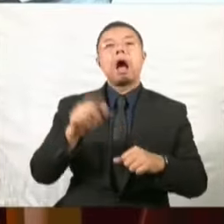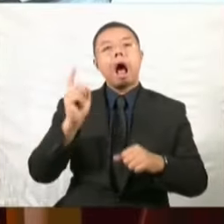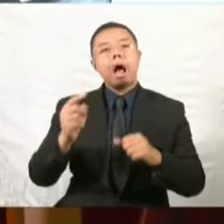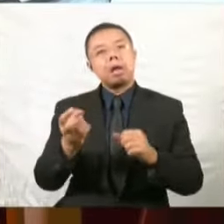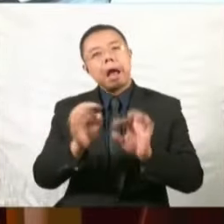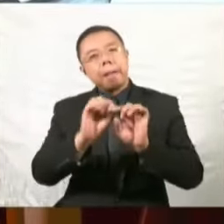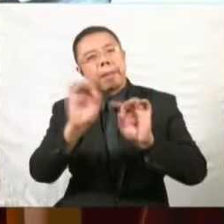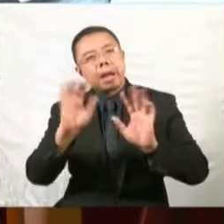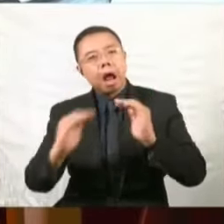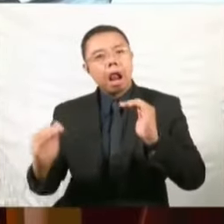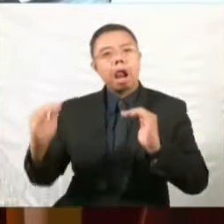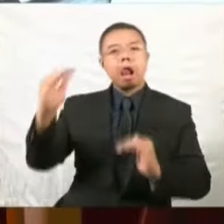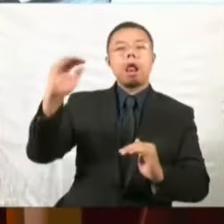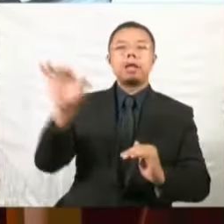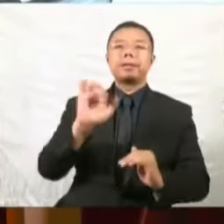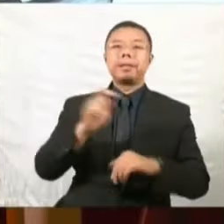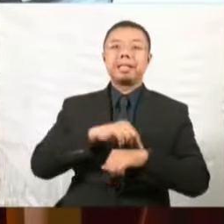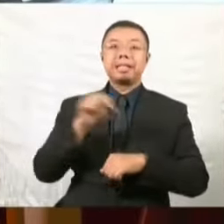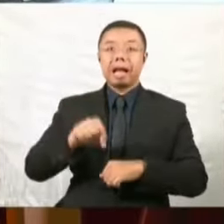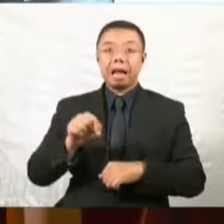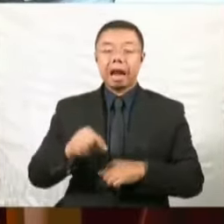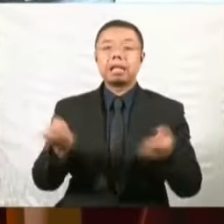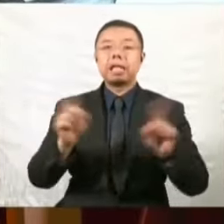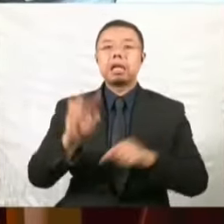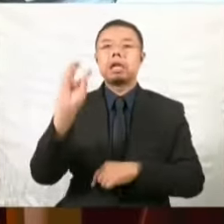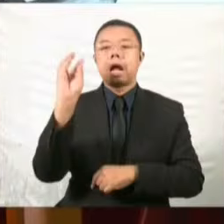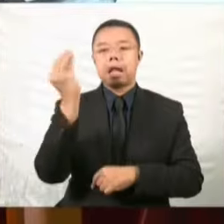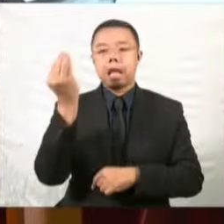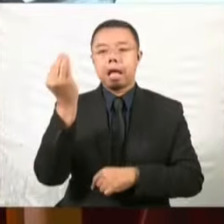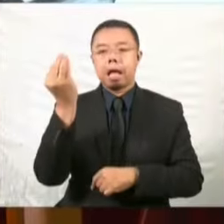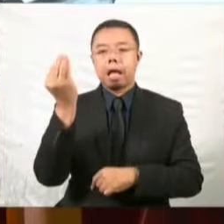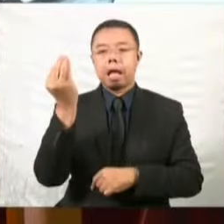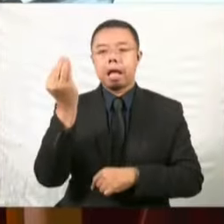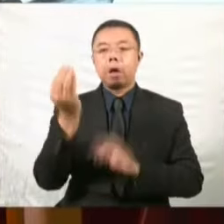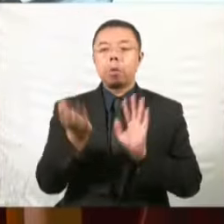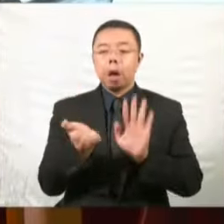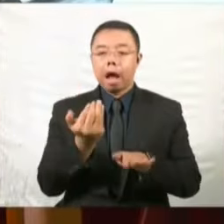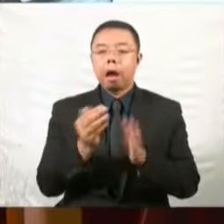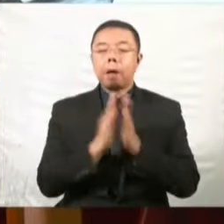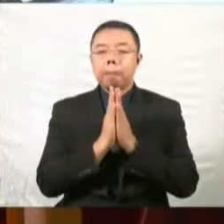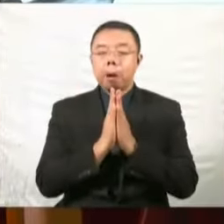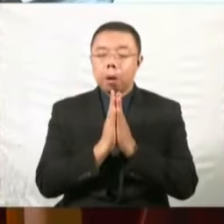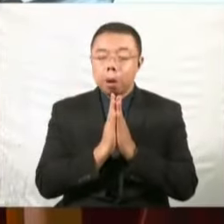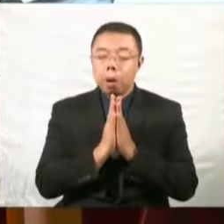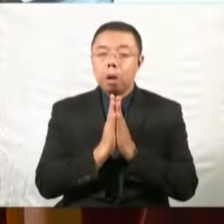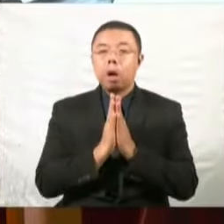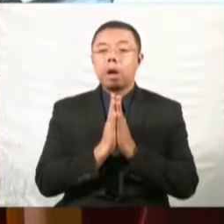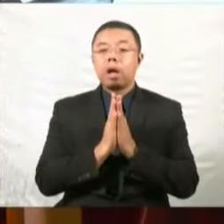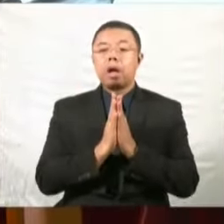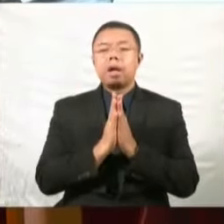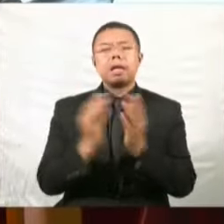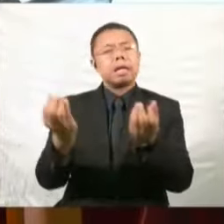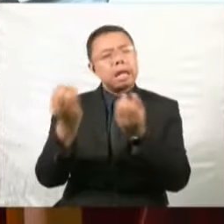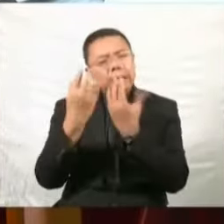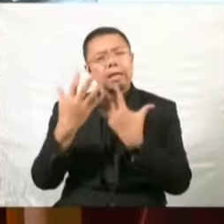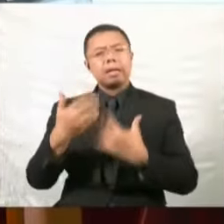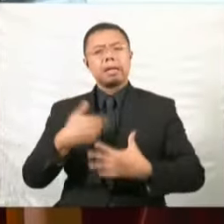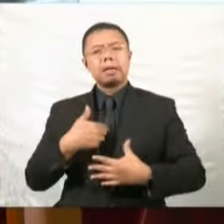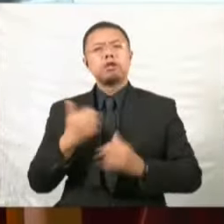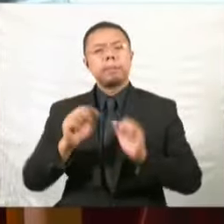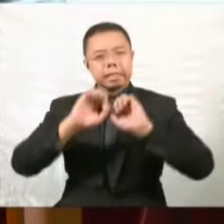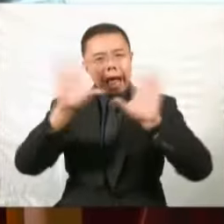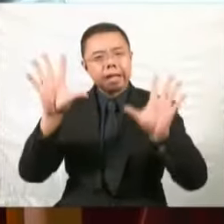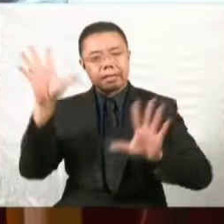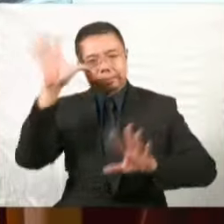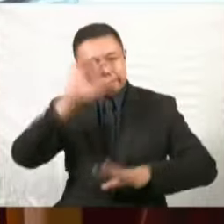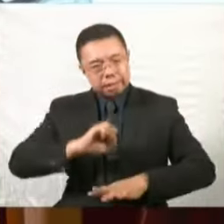seperti yang sedang kita alami saat ini di Jakarta Sekali lagi mohon ee kami dijelaskan supaya kami bisa